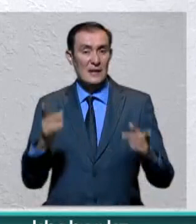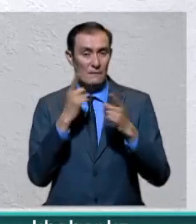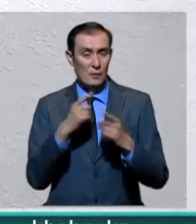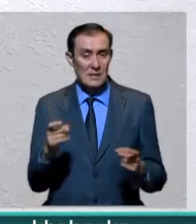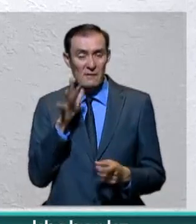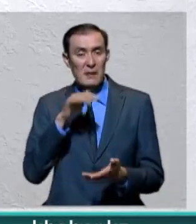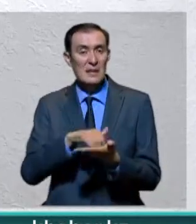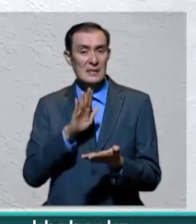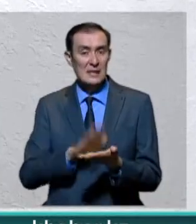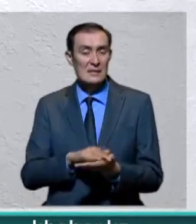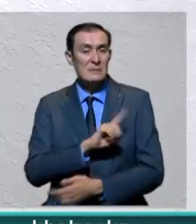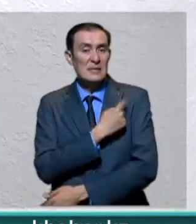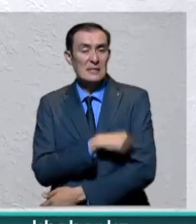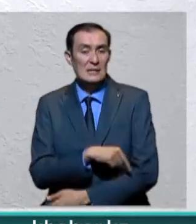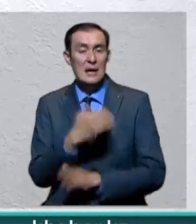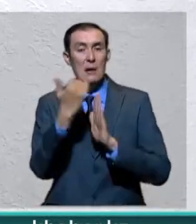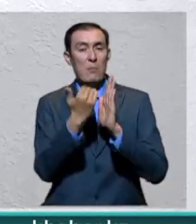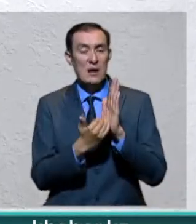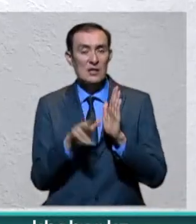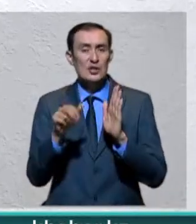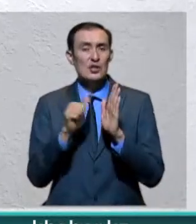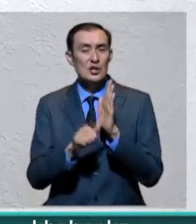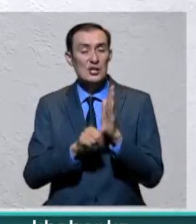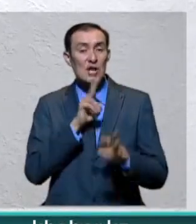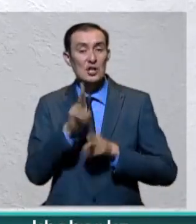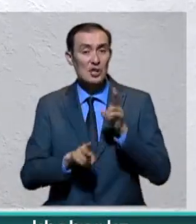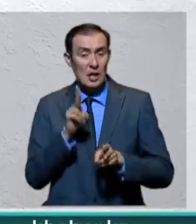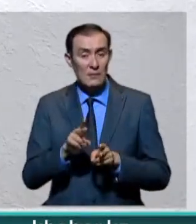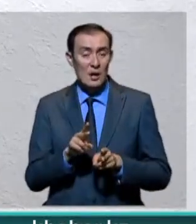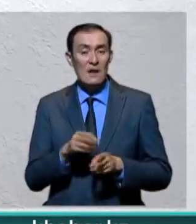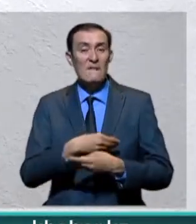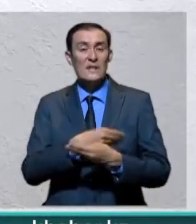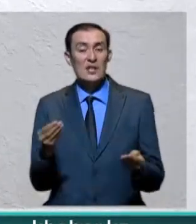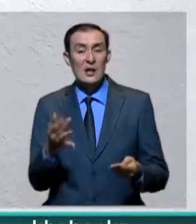при регистрации медицинской базе 360 жалоб касаются выдачи лекарств